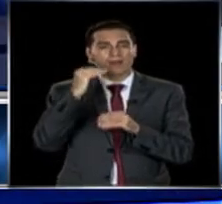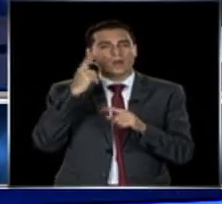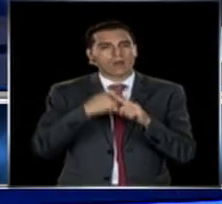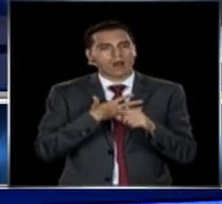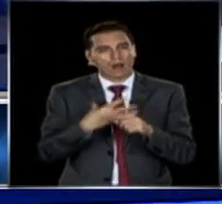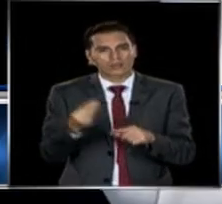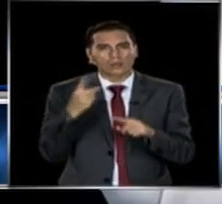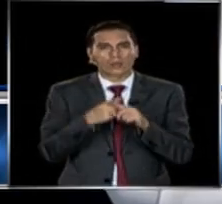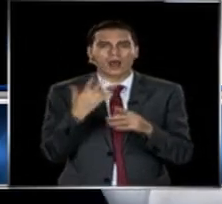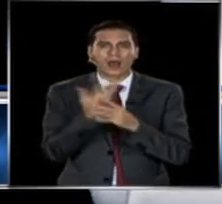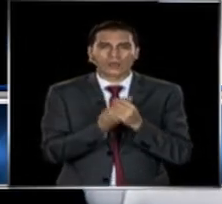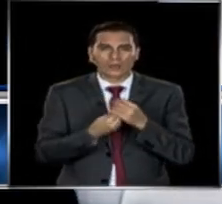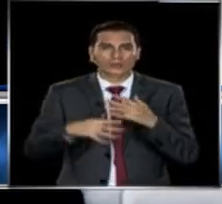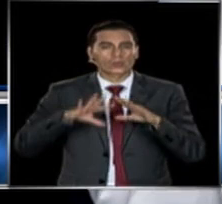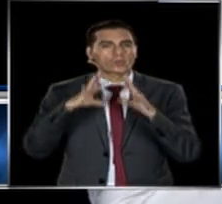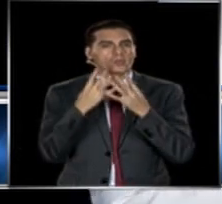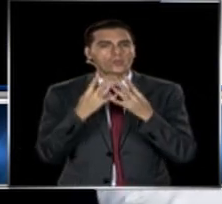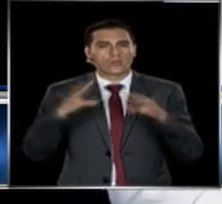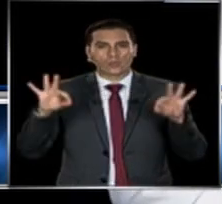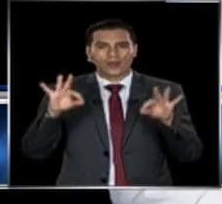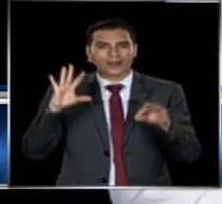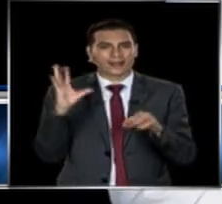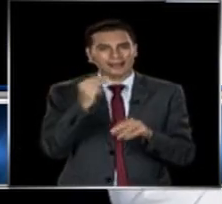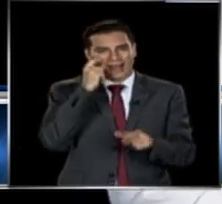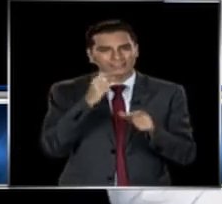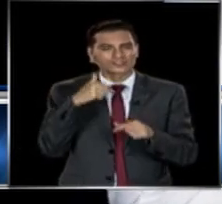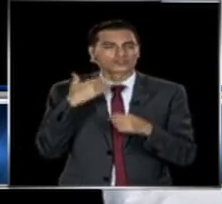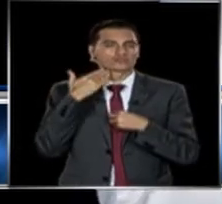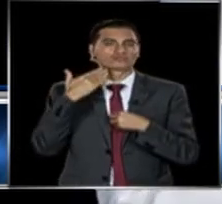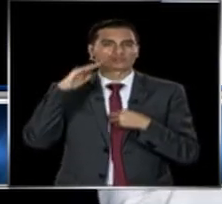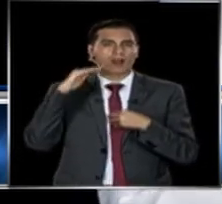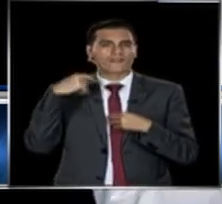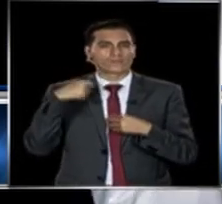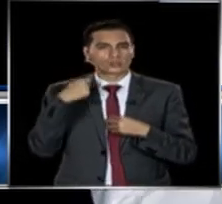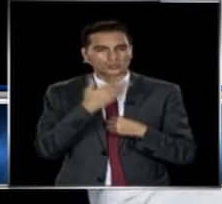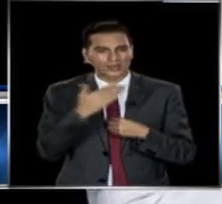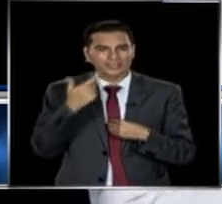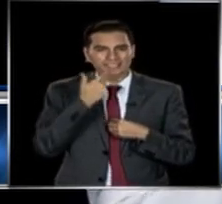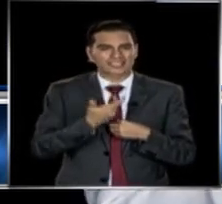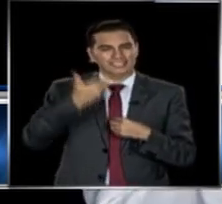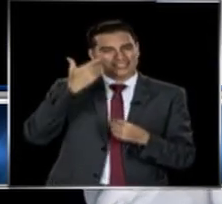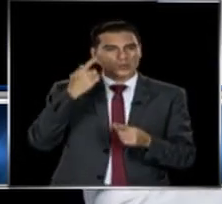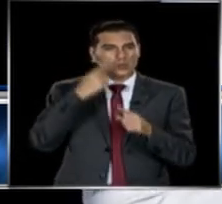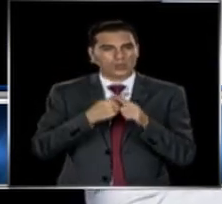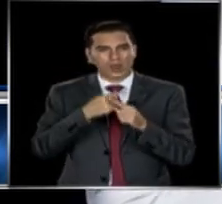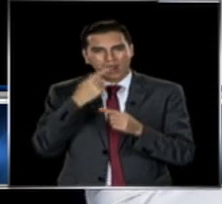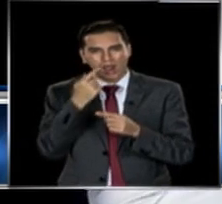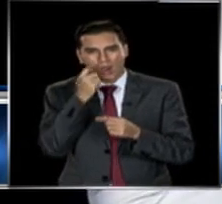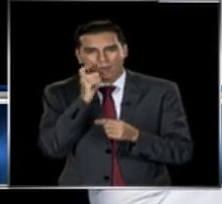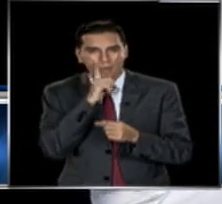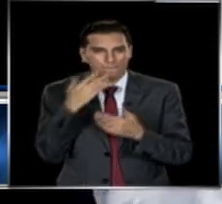لاولادنا ولكل الفئات اللي بنتشرف بخدمتها في الوزاره، زي المسنين وزي الايتام وزي الاسر